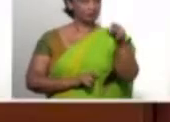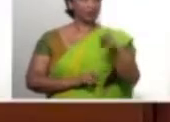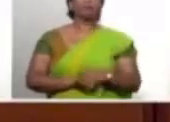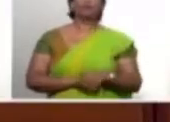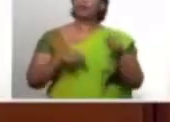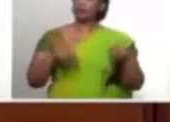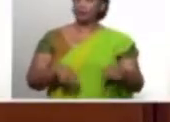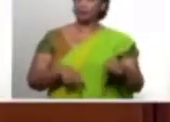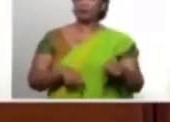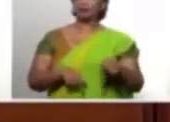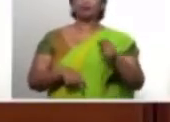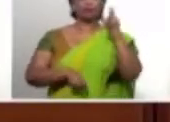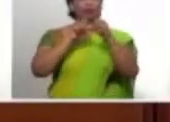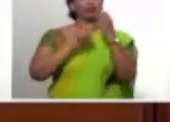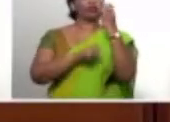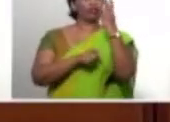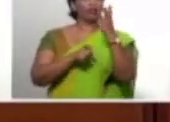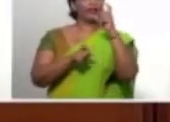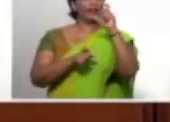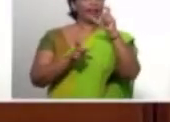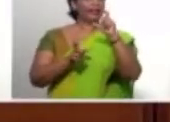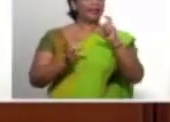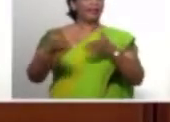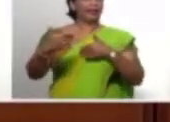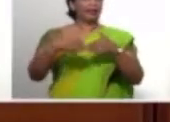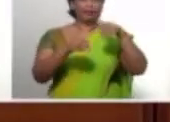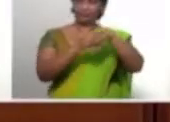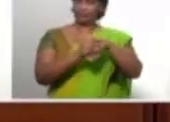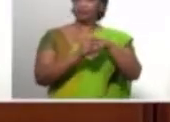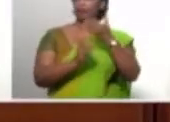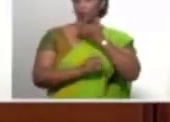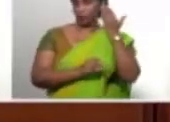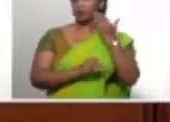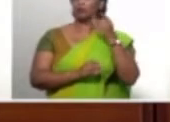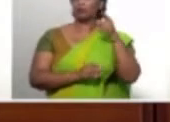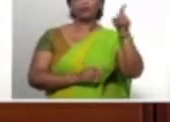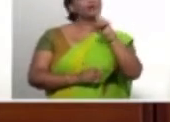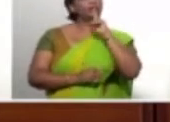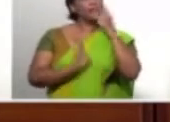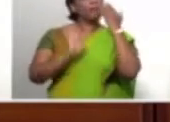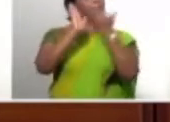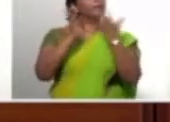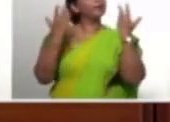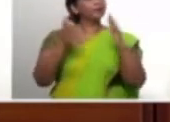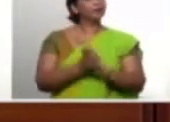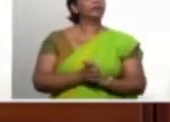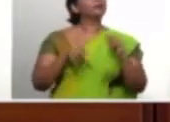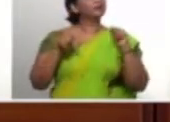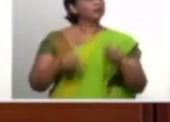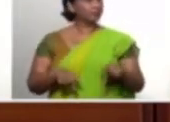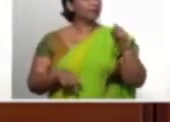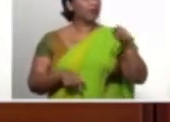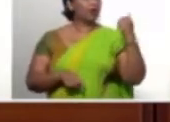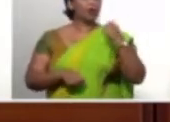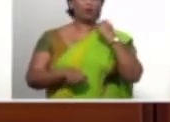දැනට තුන්දෙනෙක්ගෙම කැබිනට් එක කැබිනට් මණ්ඩලයේ පවත්වගෙන යන්න පුළුවන් කියලා දැන් ඔබතුමාලා ඔප්පු කරලා තියෙනවා. දැන් ඔබතුමාලා නව